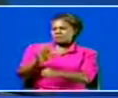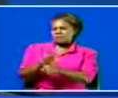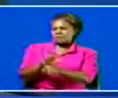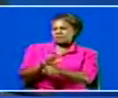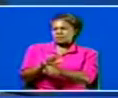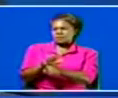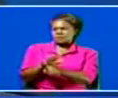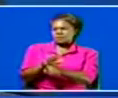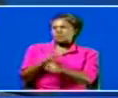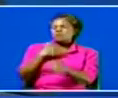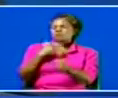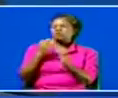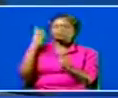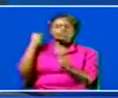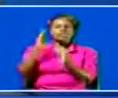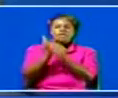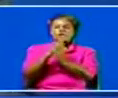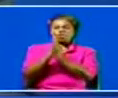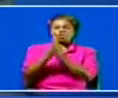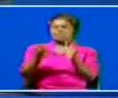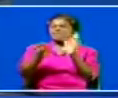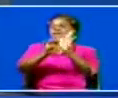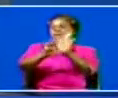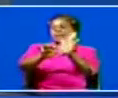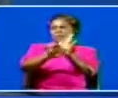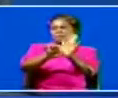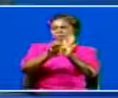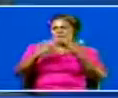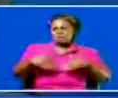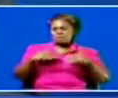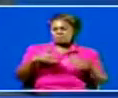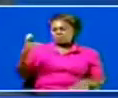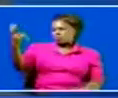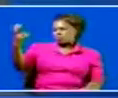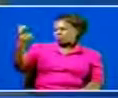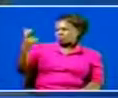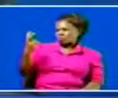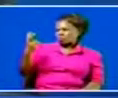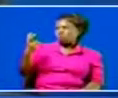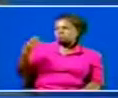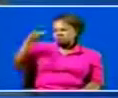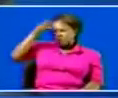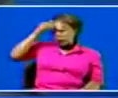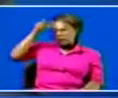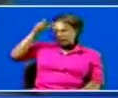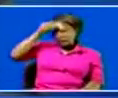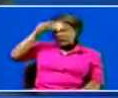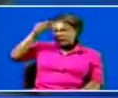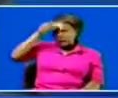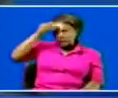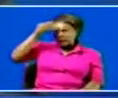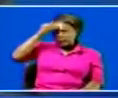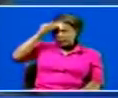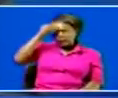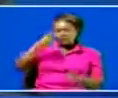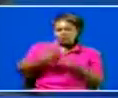tusikie kisa hiki chake ili iwe mfano kwa wale ambao wanaotazama kupata pia mbinu ambazo tumeelezewa hapa na